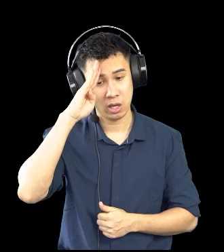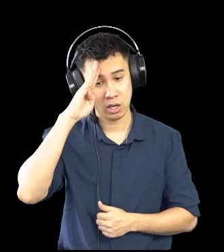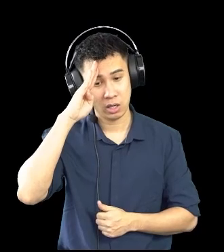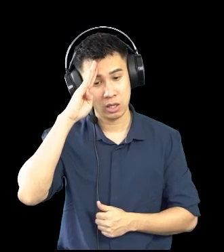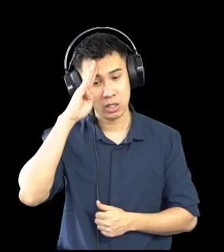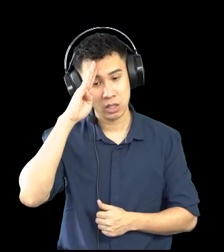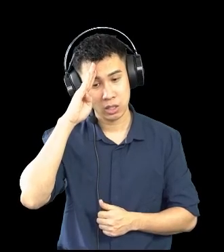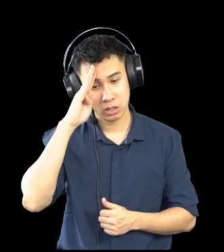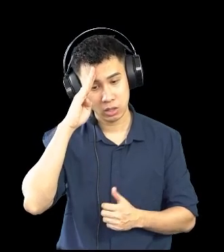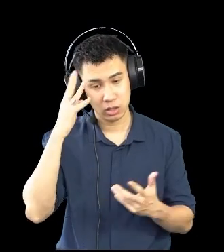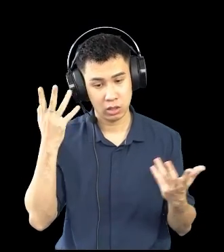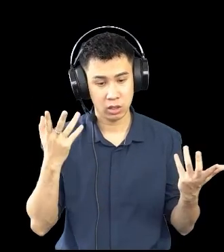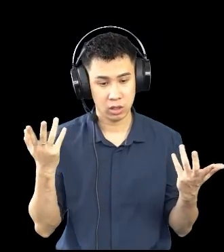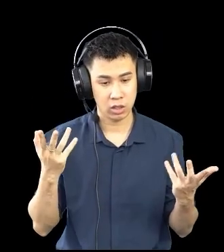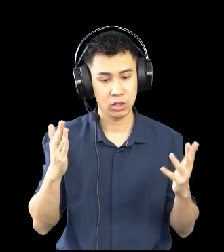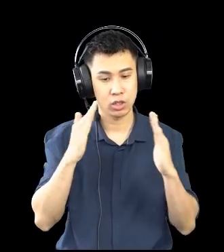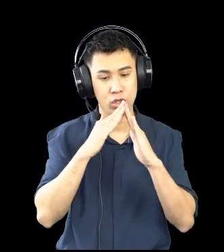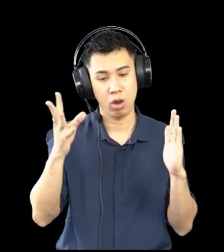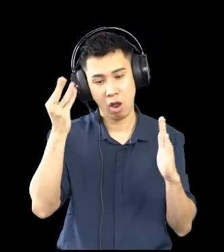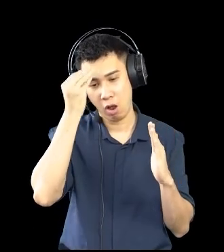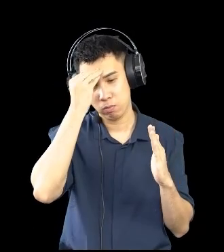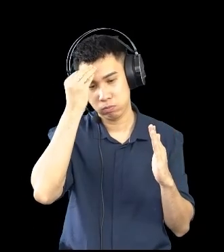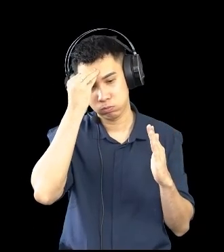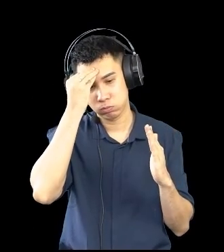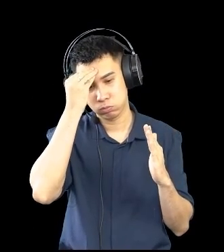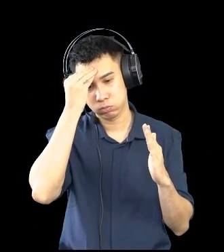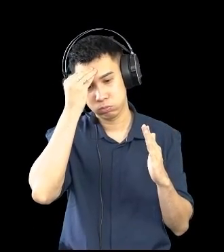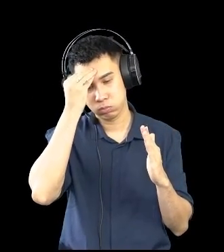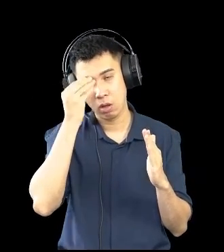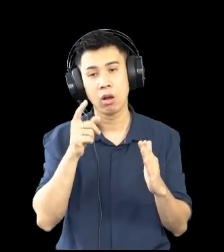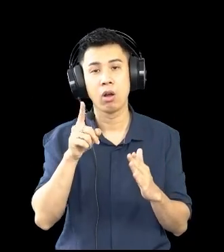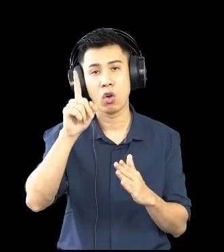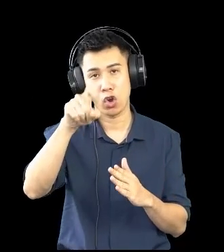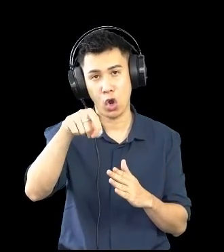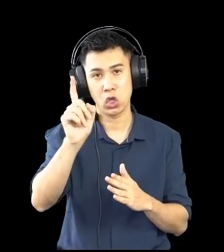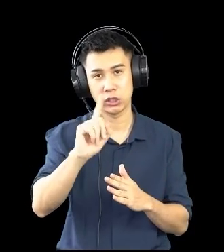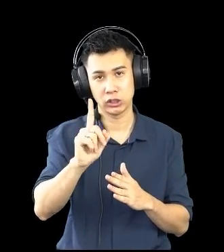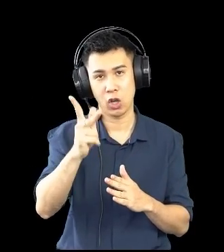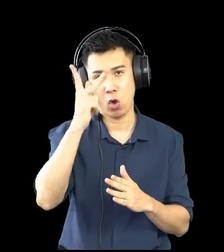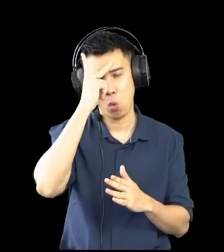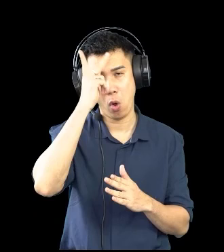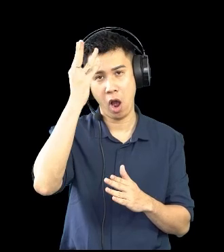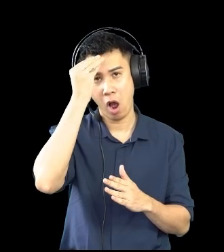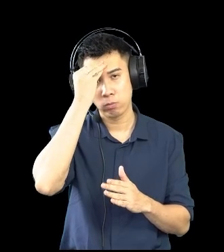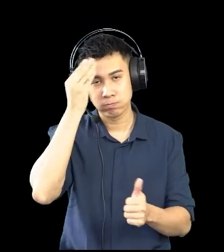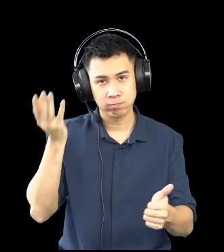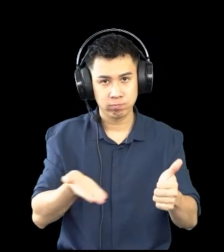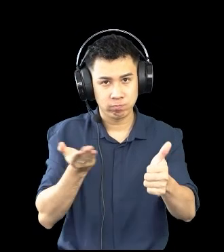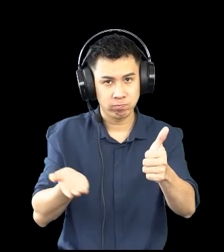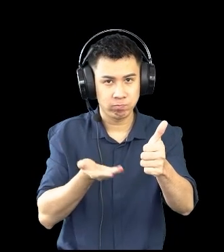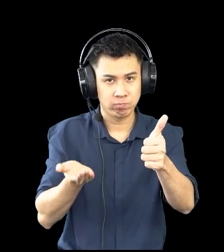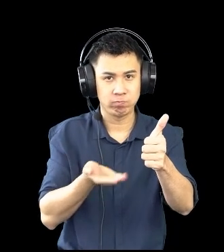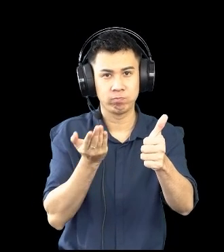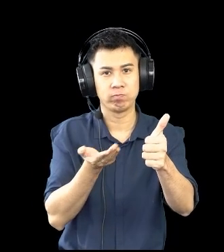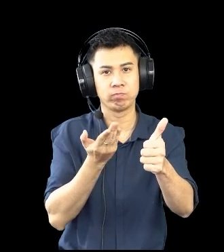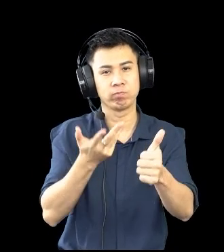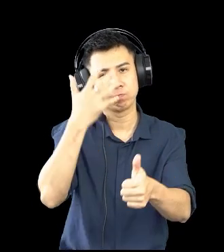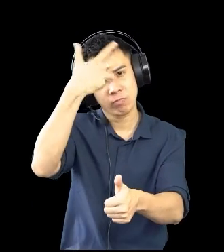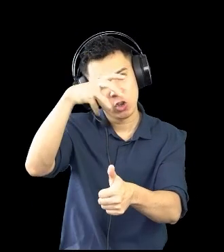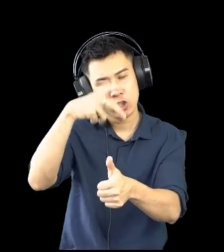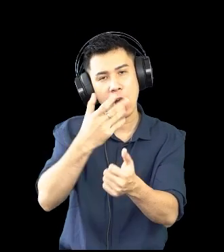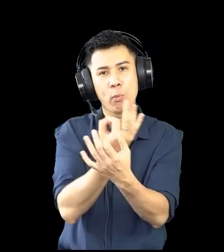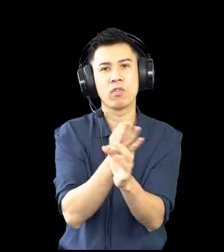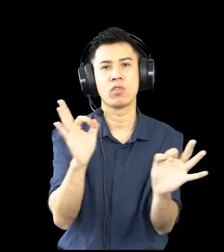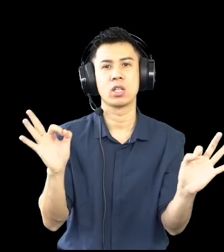cái người giáo viên ở trong những ngôi trường phổ thông này, thì bọn em cũng có những cái khóa training để khuyến khích, những khóa training của bọn em hoàn toàn là miễn